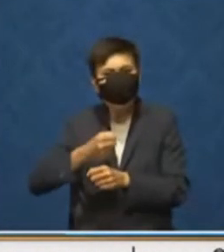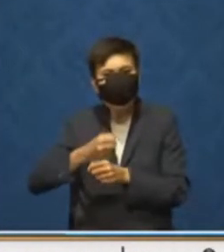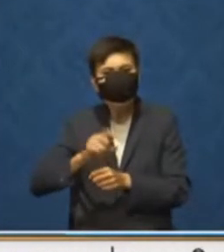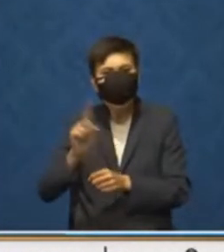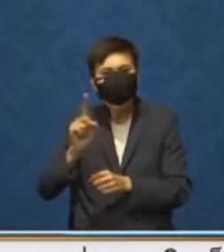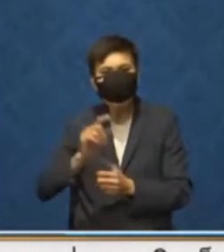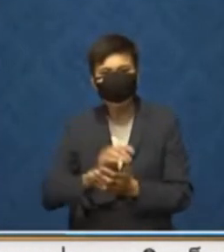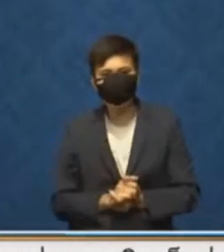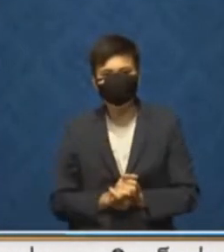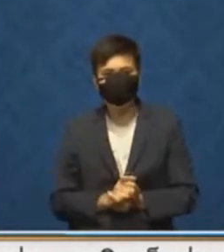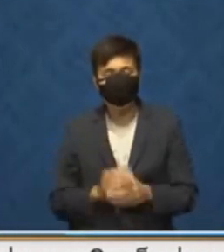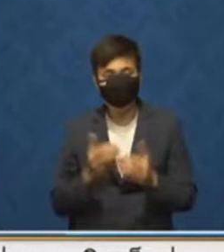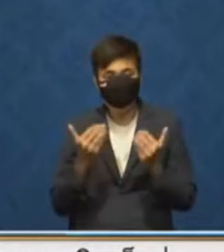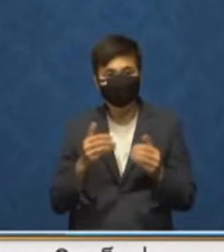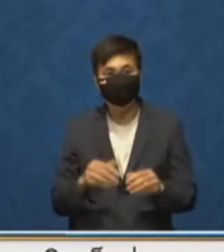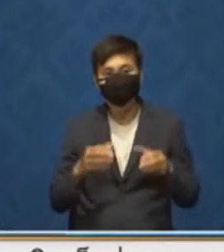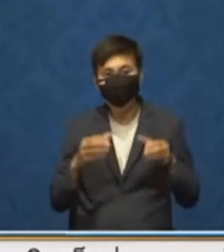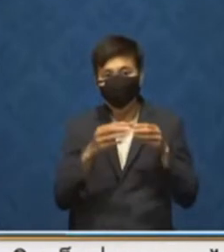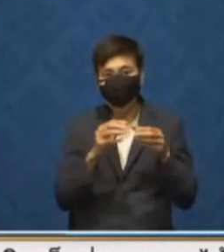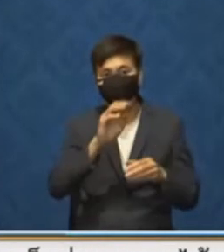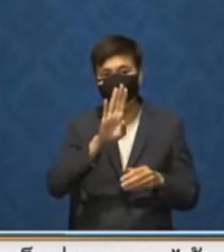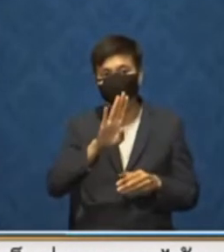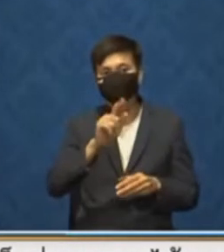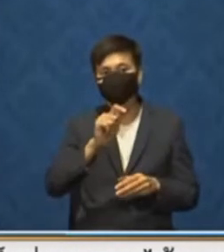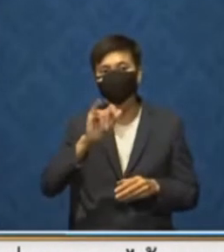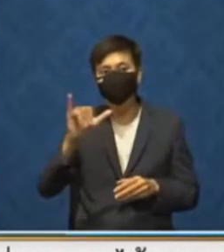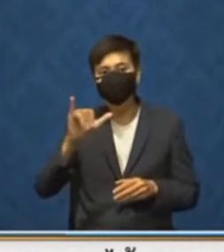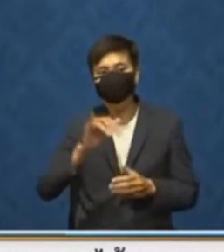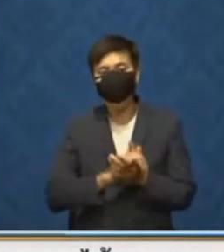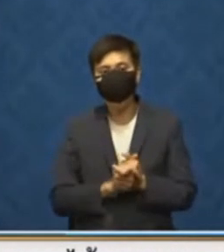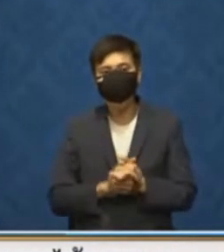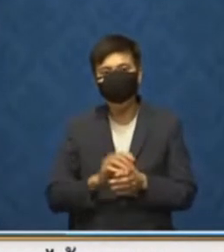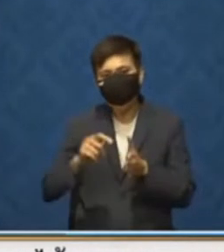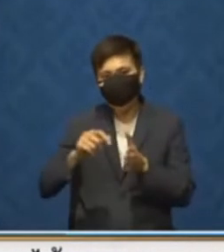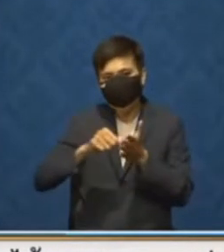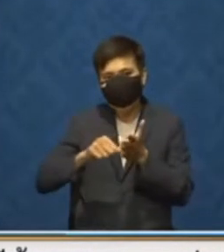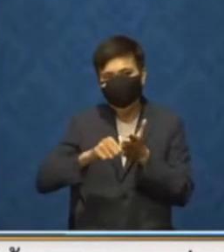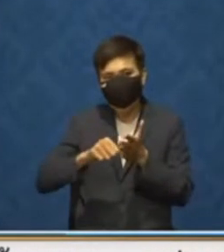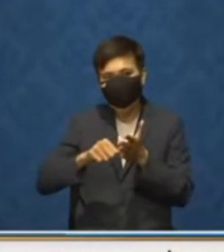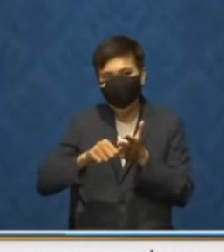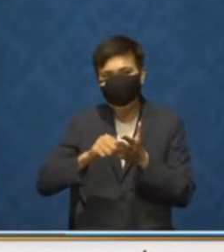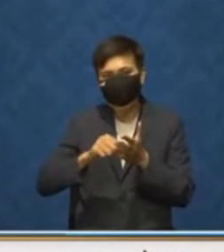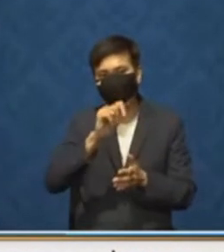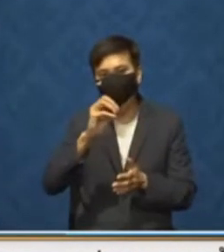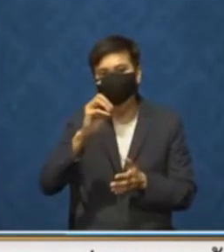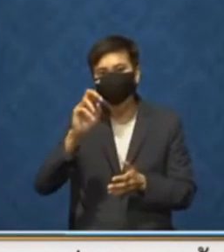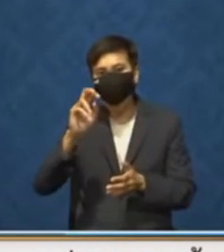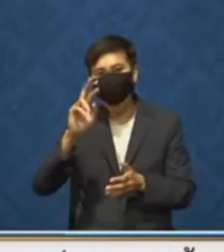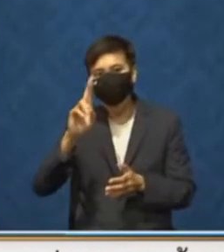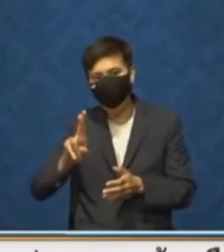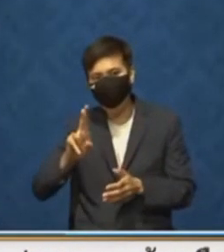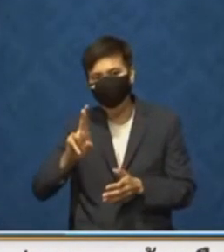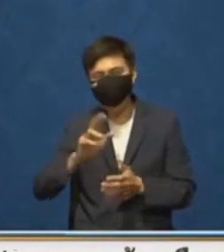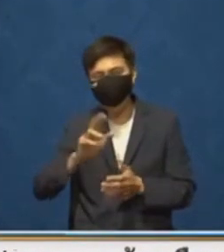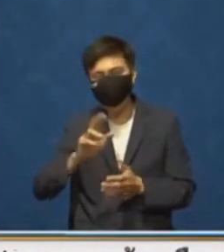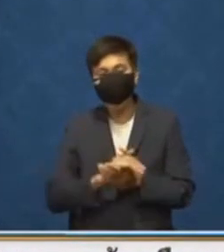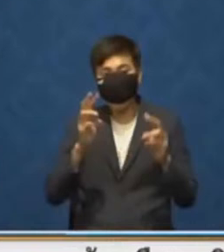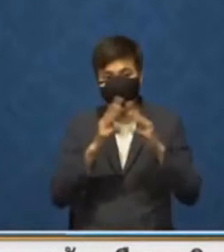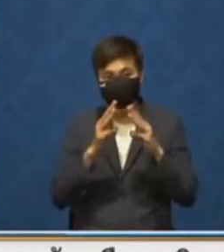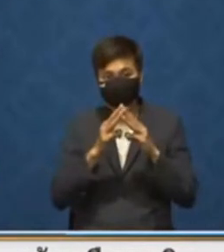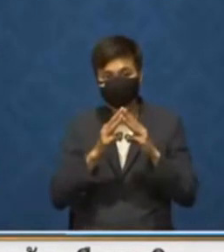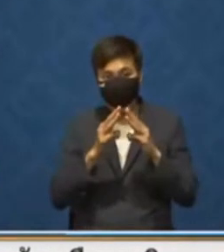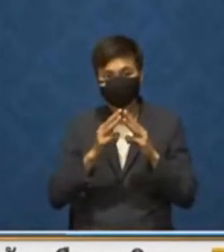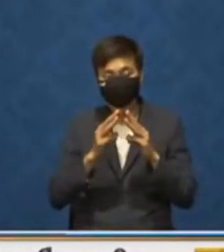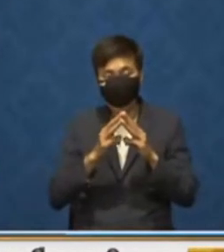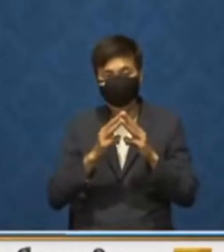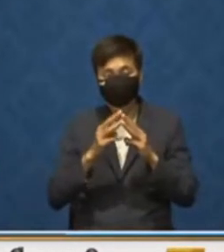นี่นะครับแกล้งบอยนาแก้ QRล็อกสเปกและสัญญาเดิมนี่แล้วบอกว่าคนที่จะมาทำ